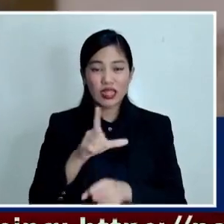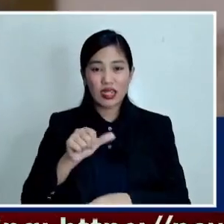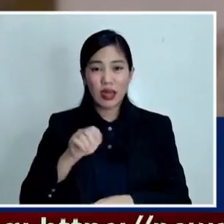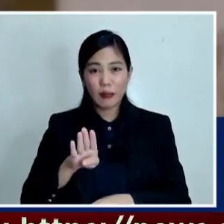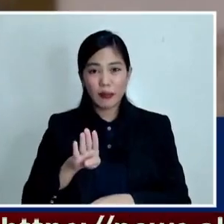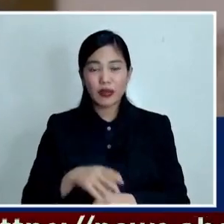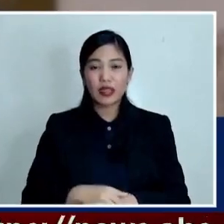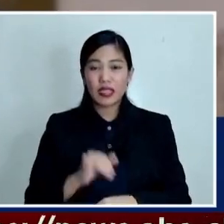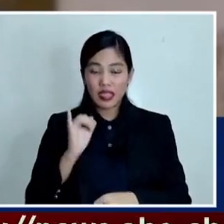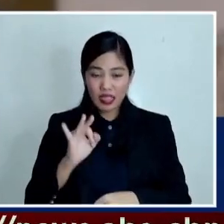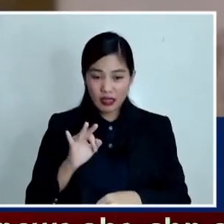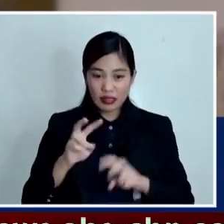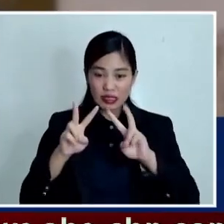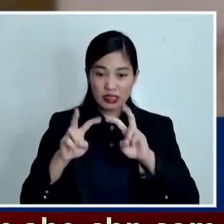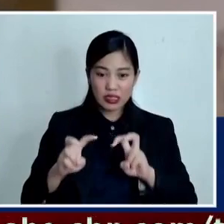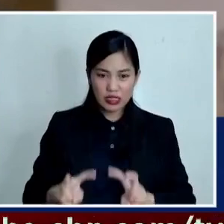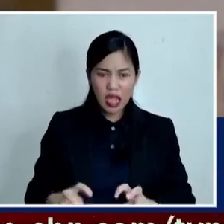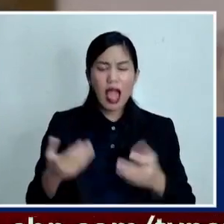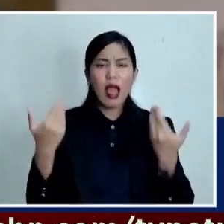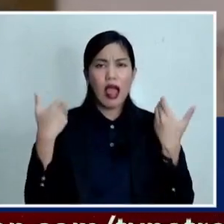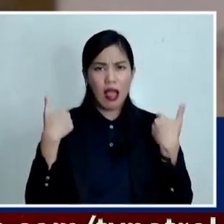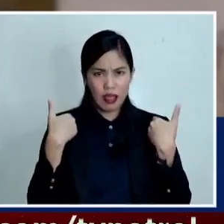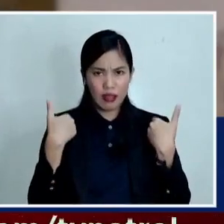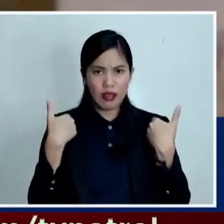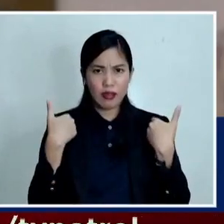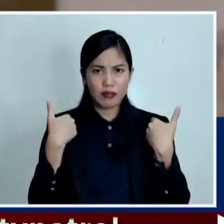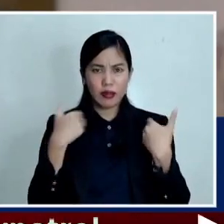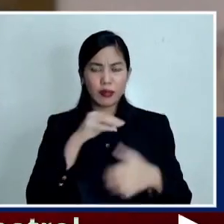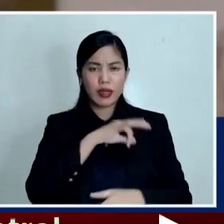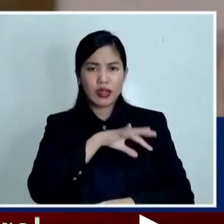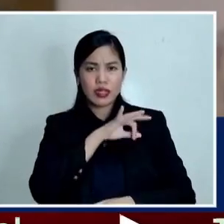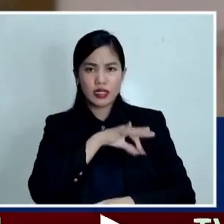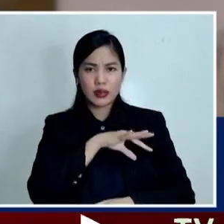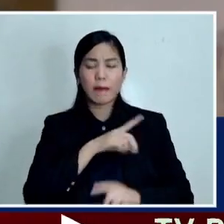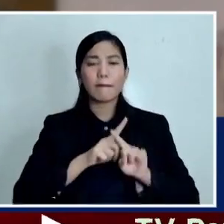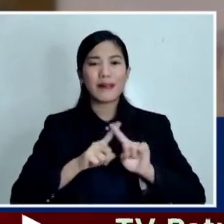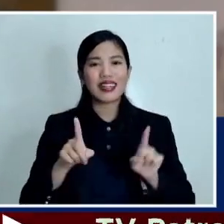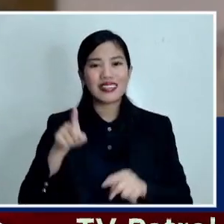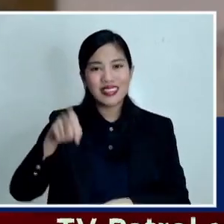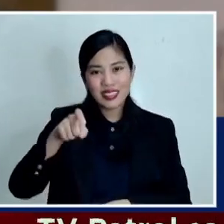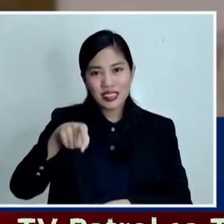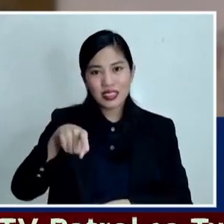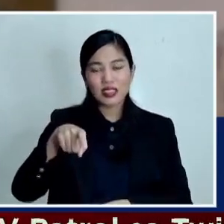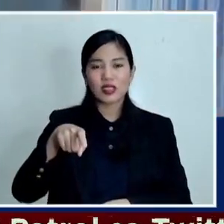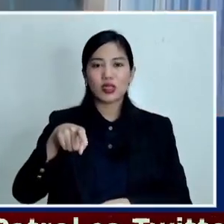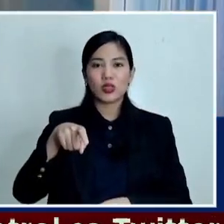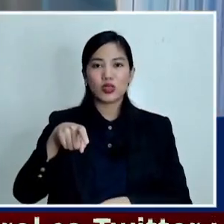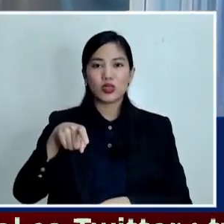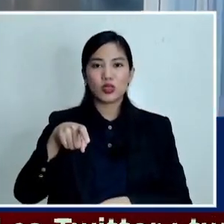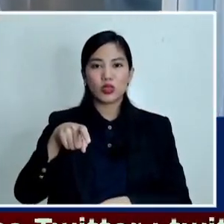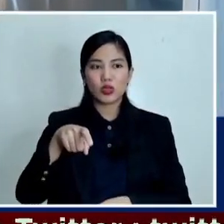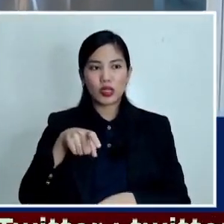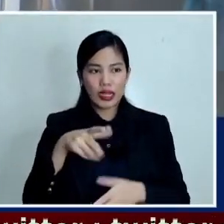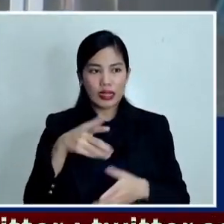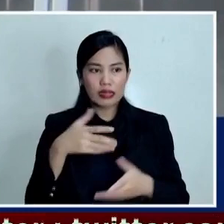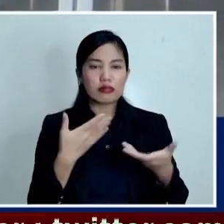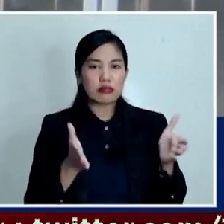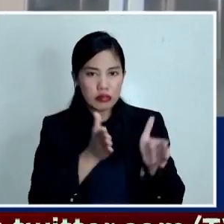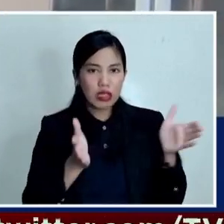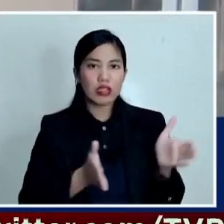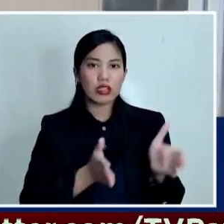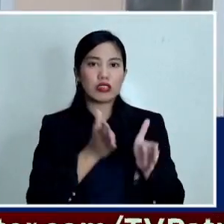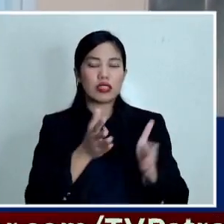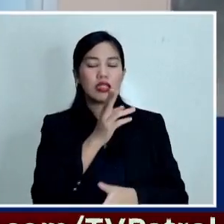may kita naman yung provider, but this is something that we have to convince the providers on. Ayon sa grupo ng